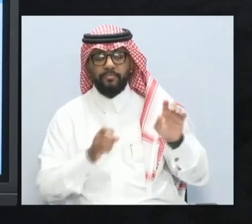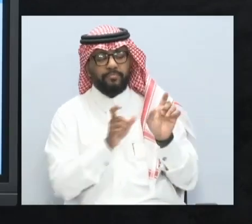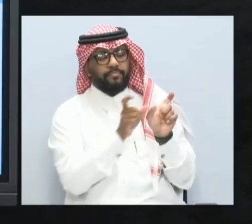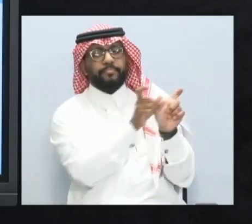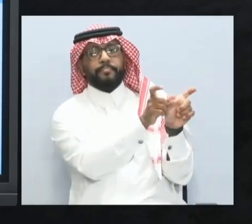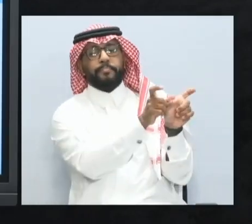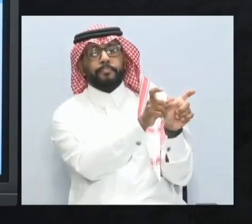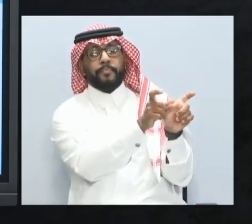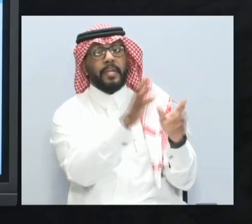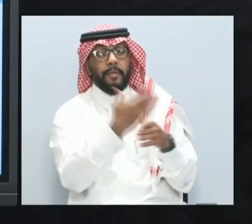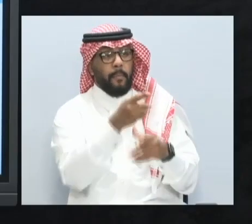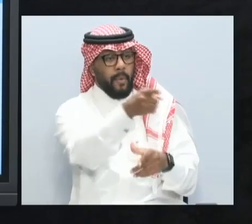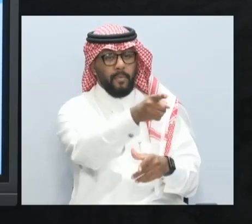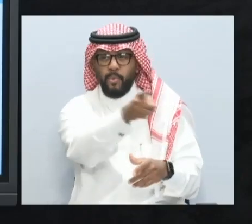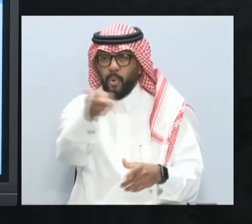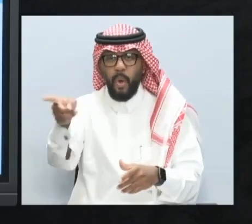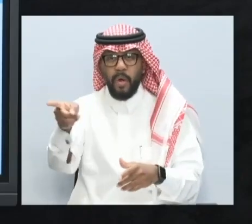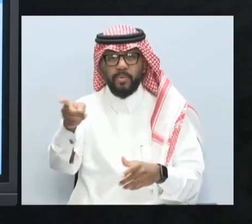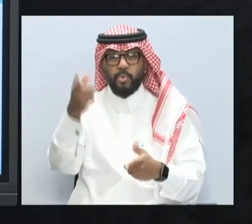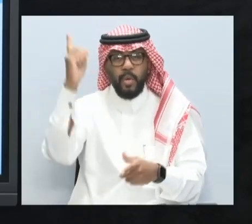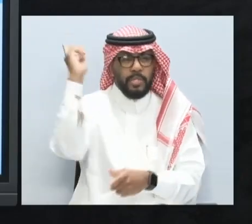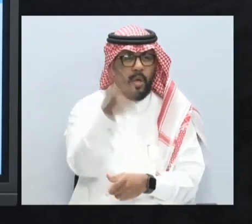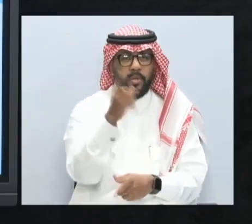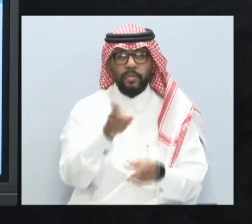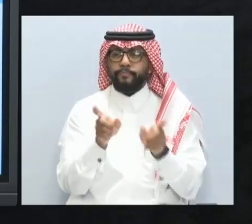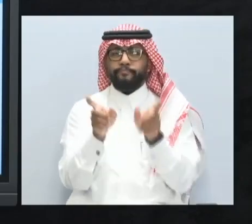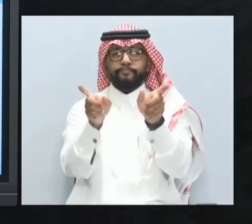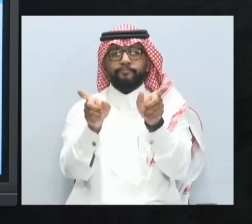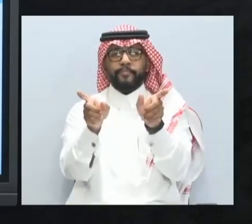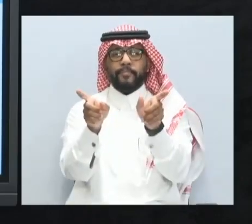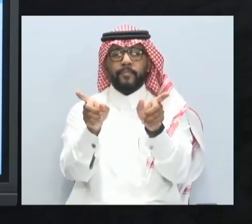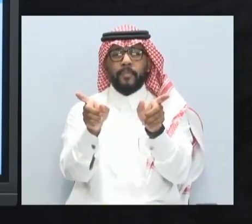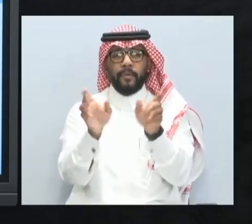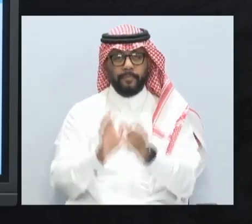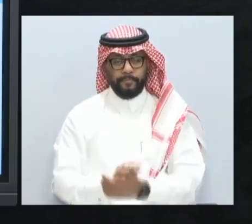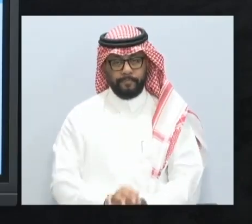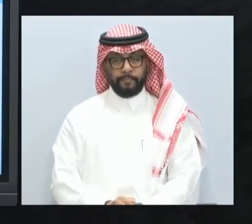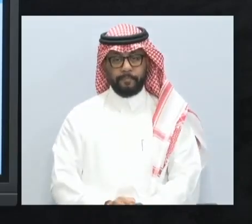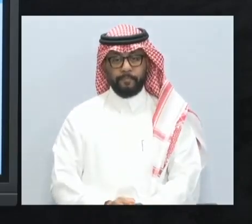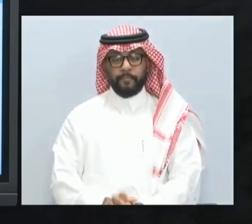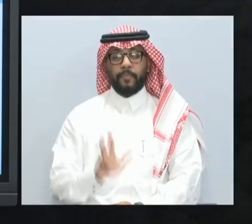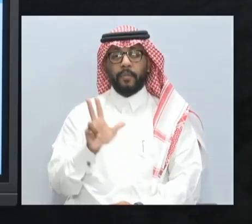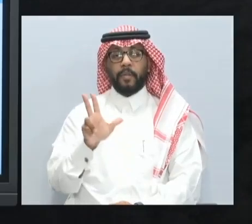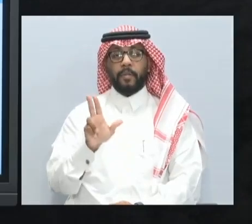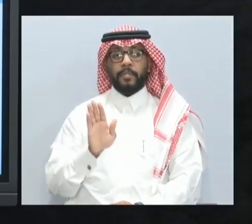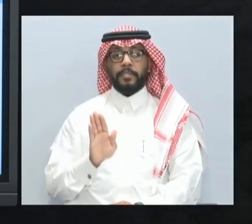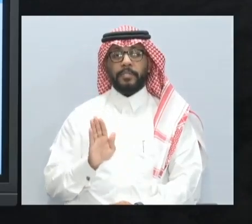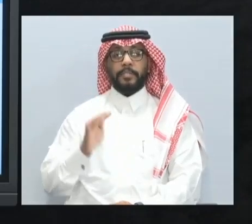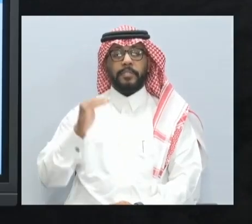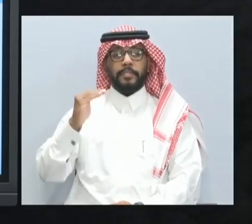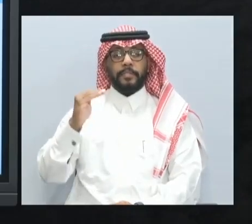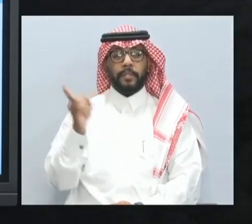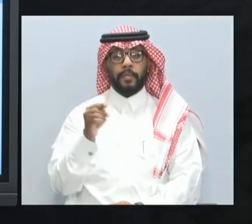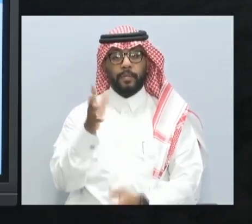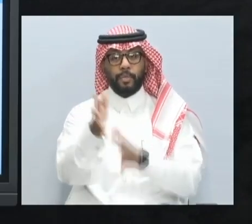السحره الضالين نسال الله السلامه والعافيه فما معنى السحر اخواني واخواتي السحر يجمع